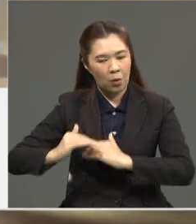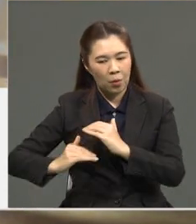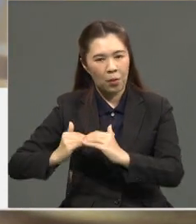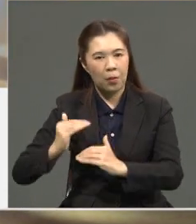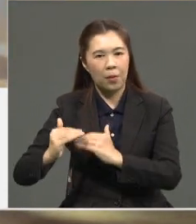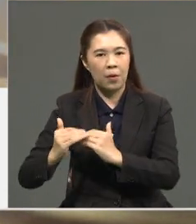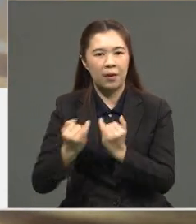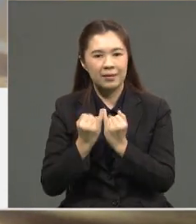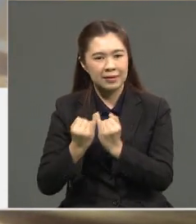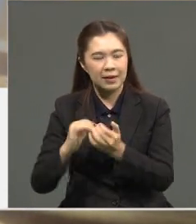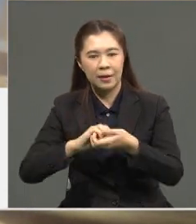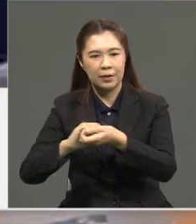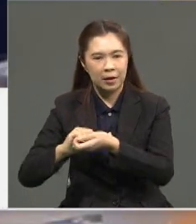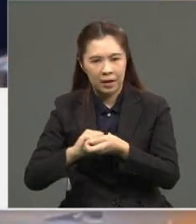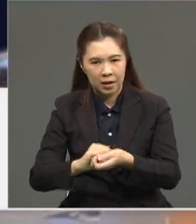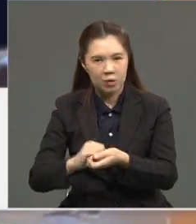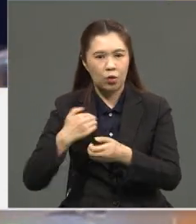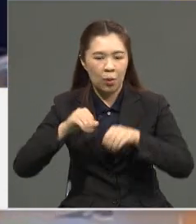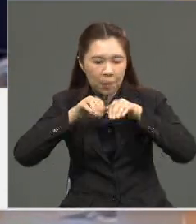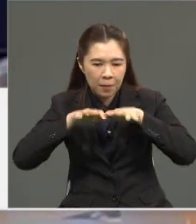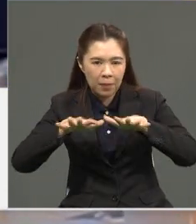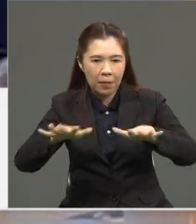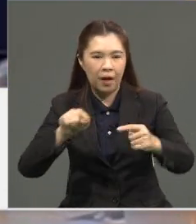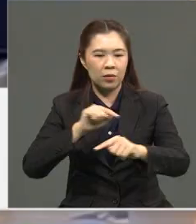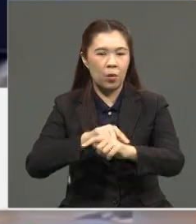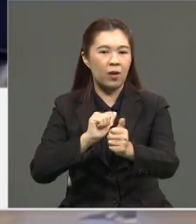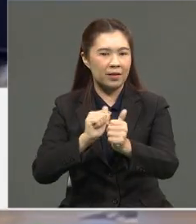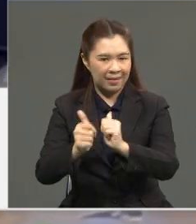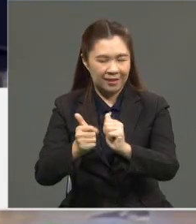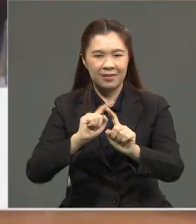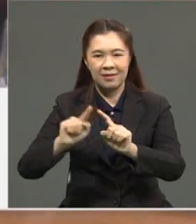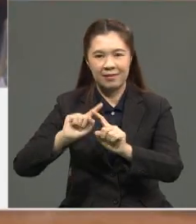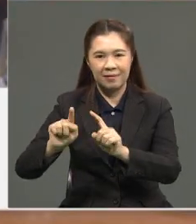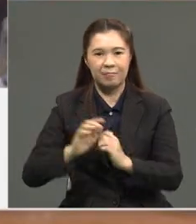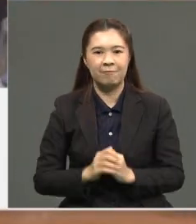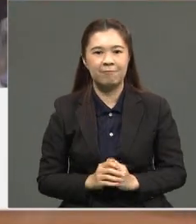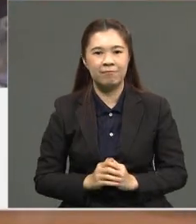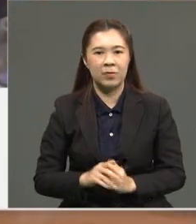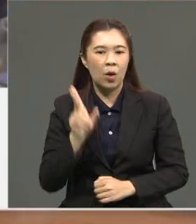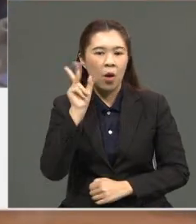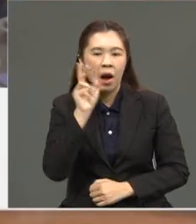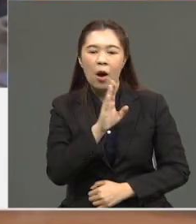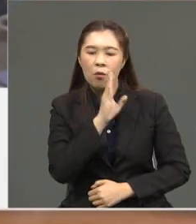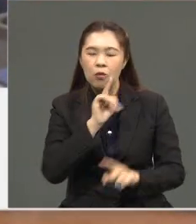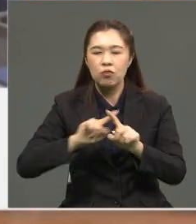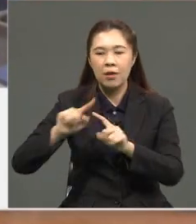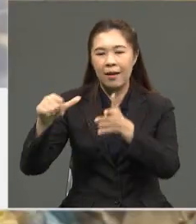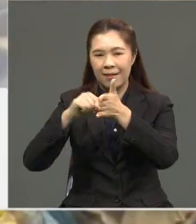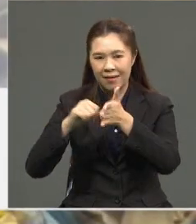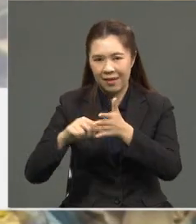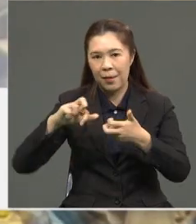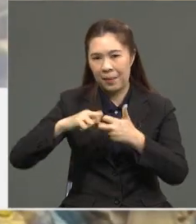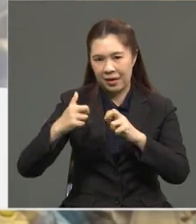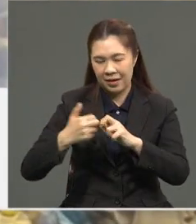ร่วมมือด้านสื่อสารมวลชนให้ครอบคลุมและทันต่อสถานการณ์ทุกด้านพร้อมกับรับมือกับข่าวลวงหรือว่าเฟกนิวส์รววมถึงการ